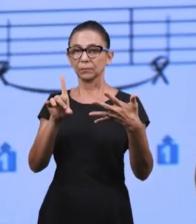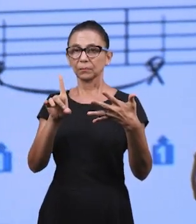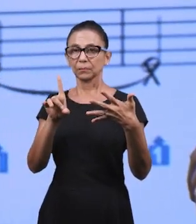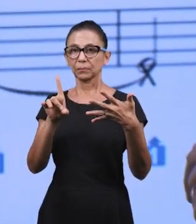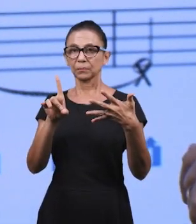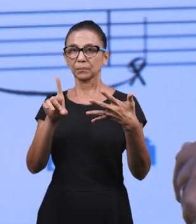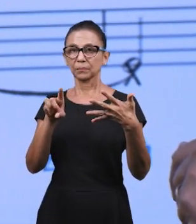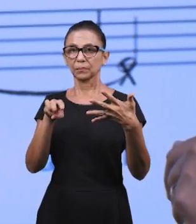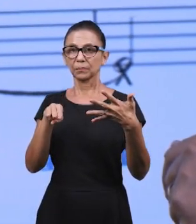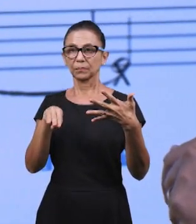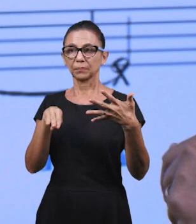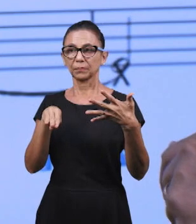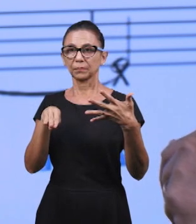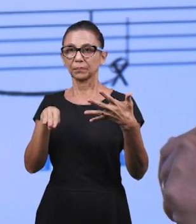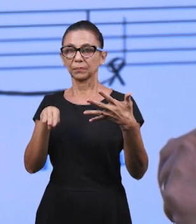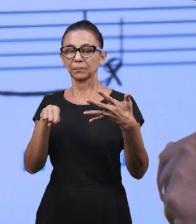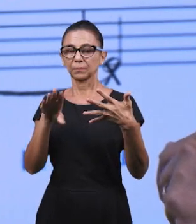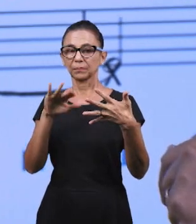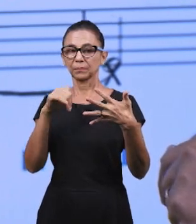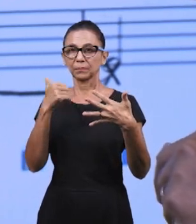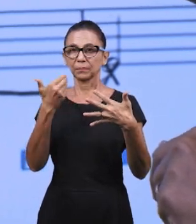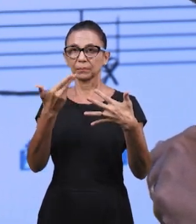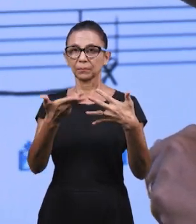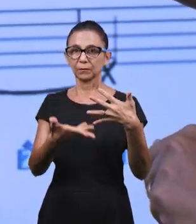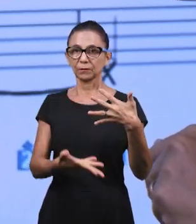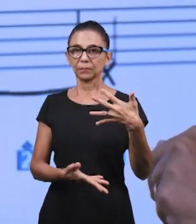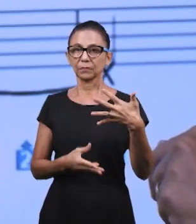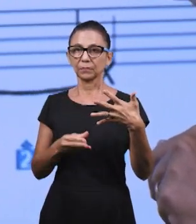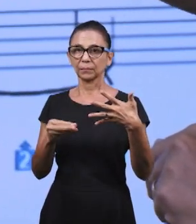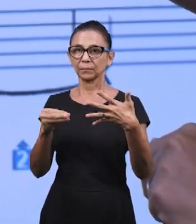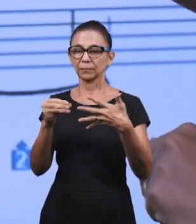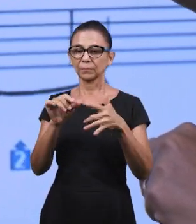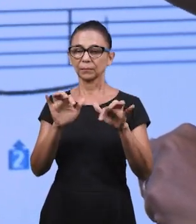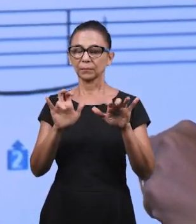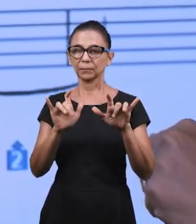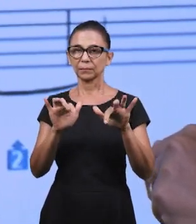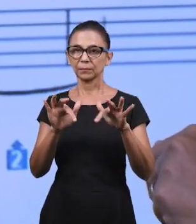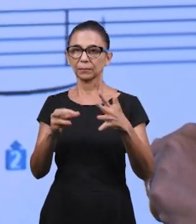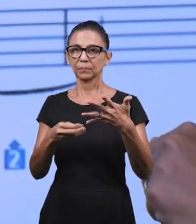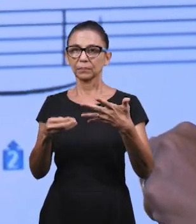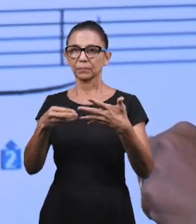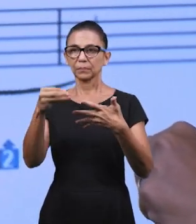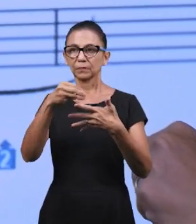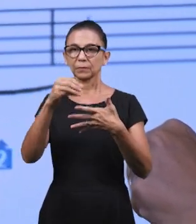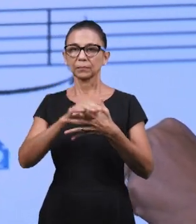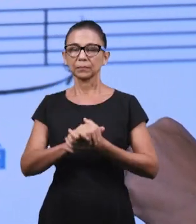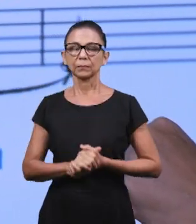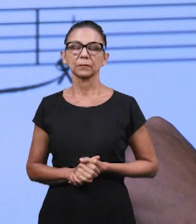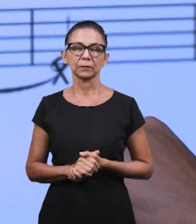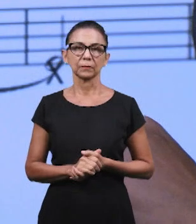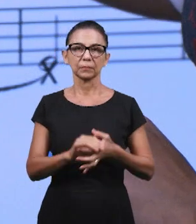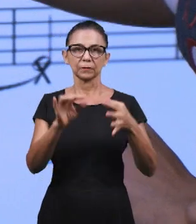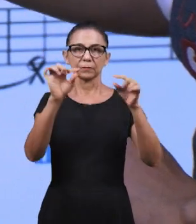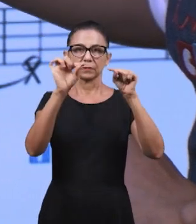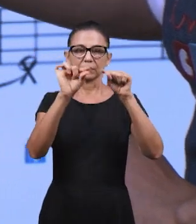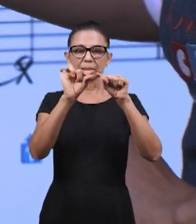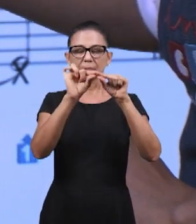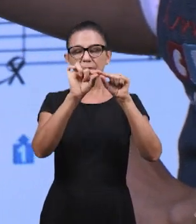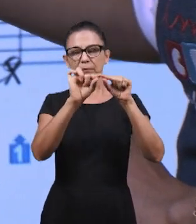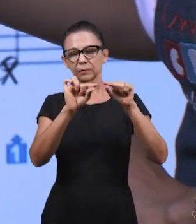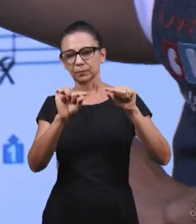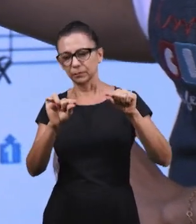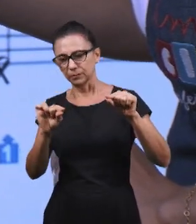le DM va être au dehors des notes qui sont jouées, va être dans